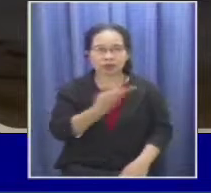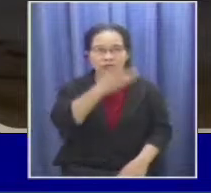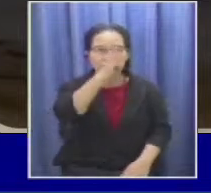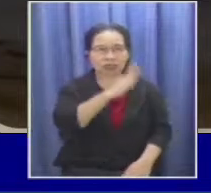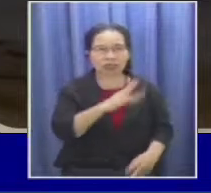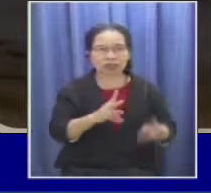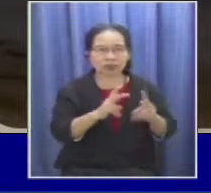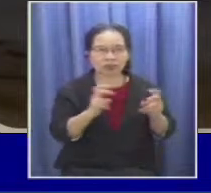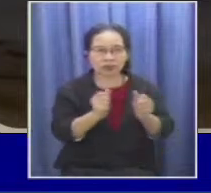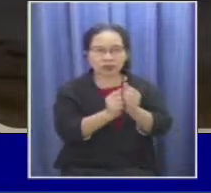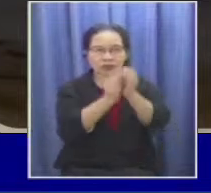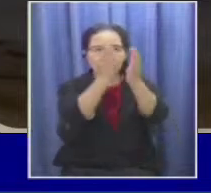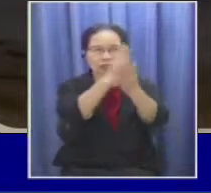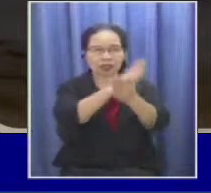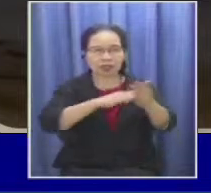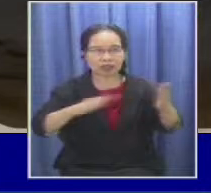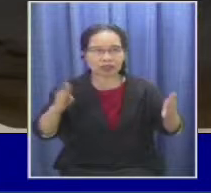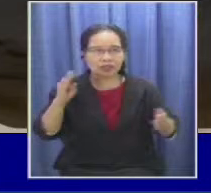won